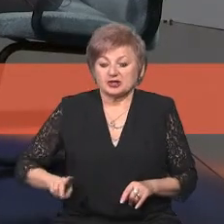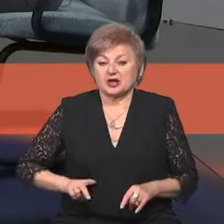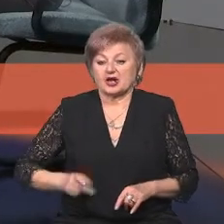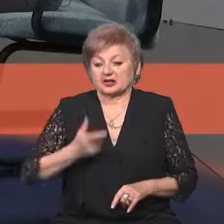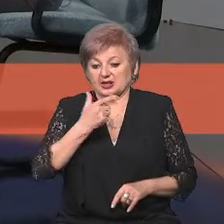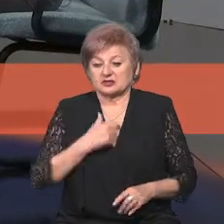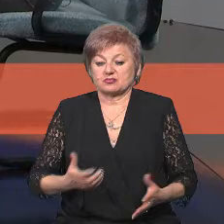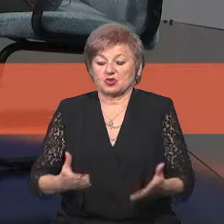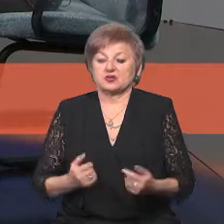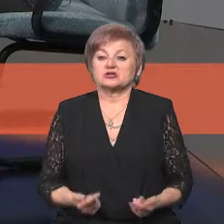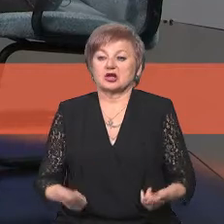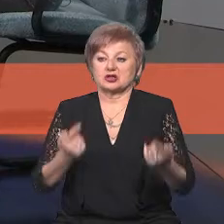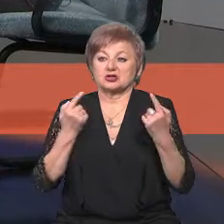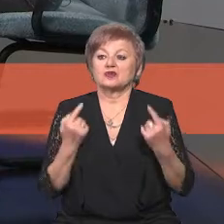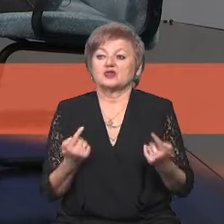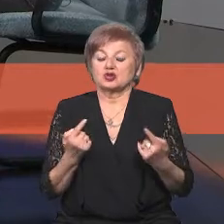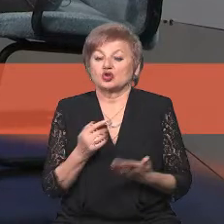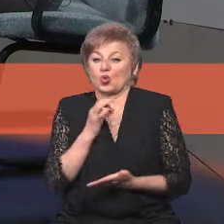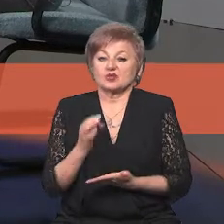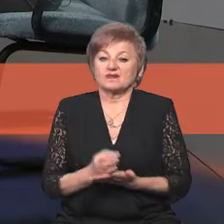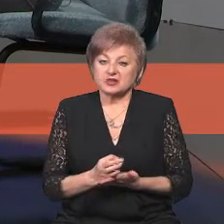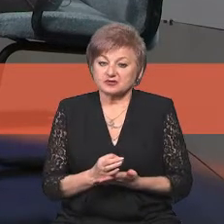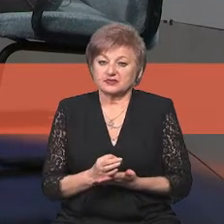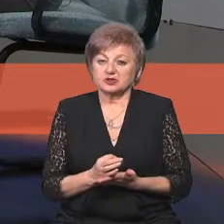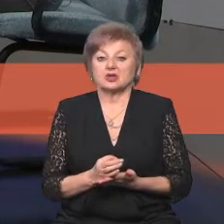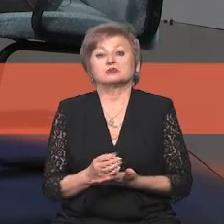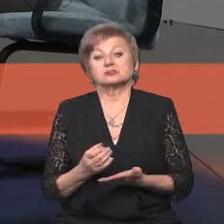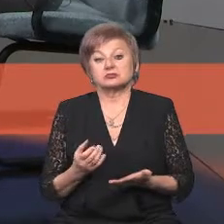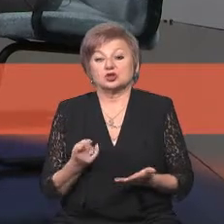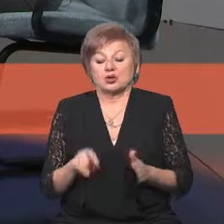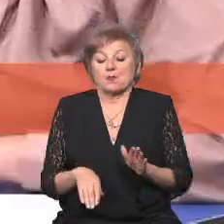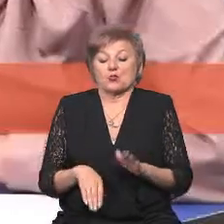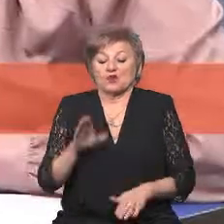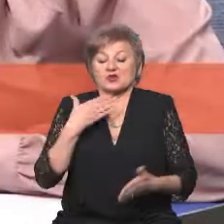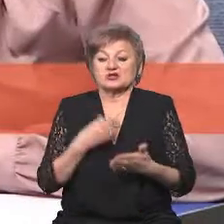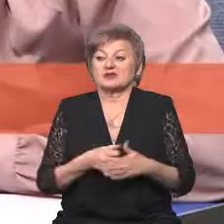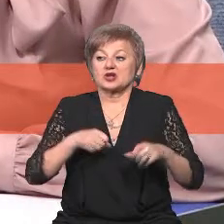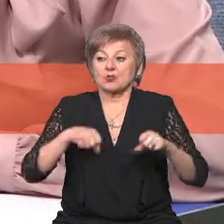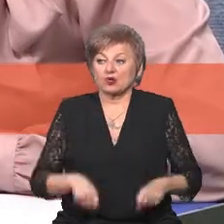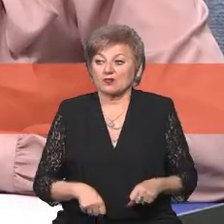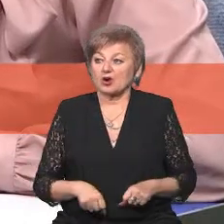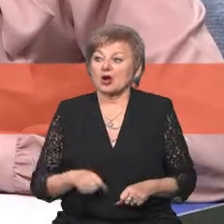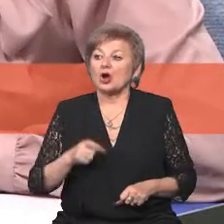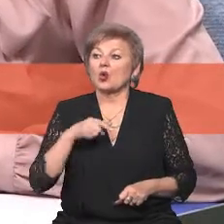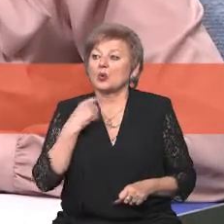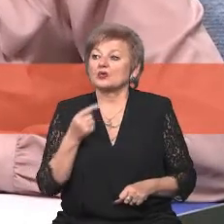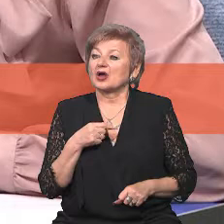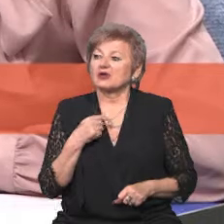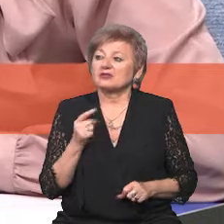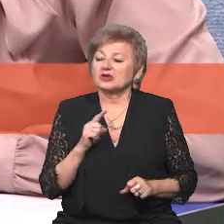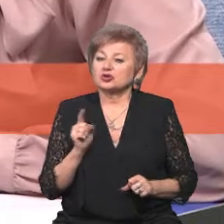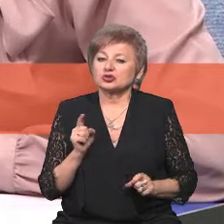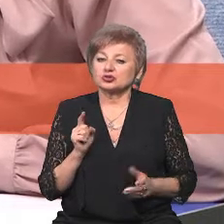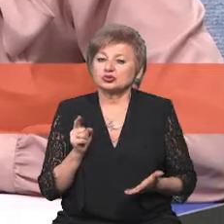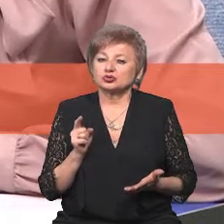знаєте, дуже велику відповідальність і призвищив свої повноваження. Але він там казав, що була альтернатива запропонована,